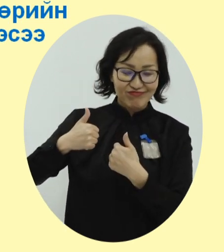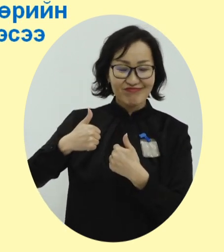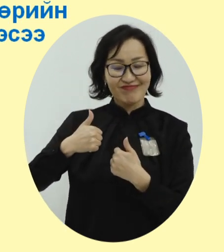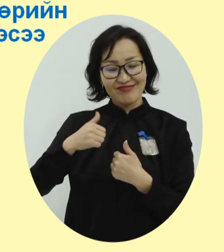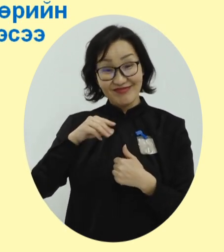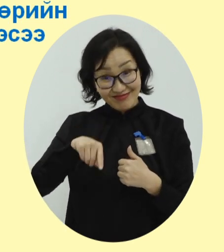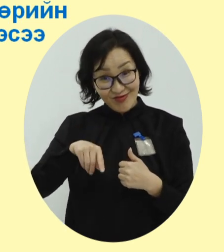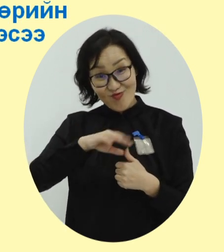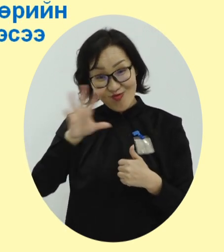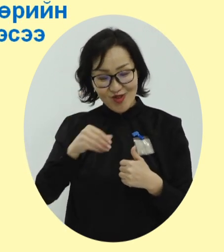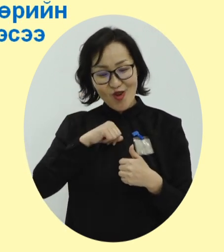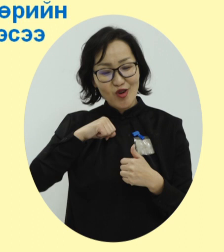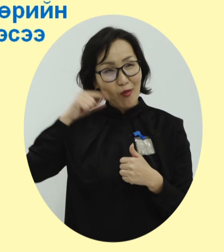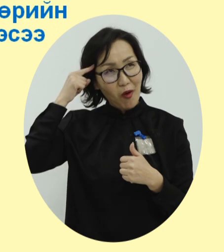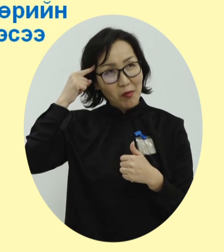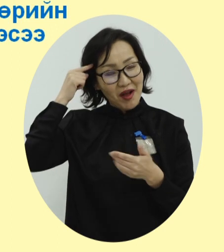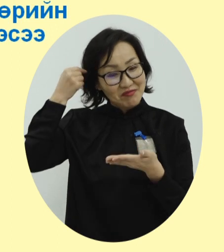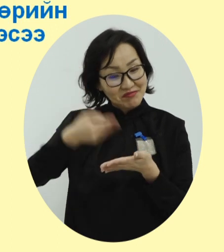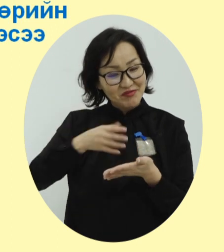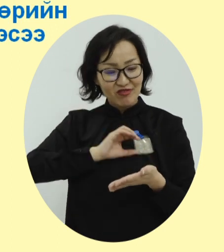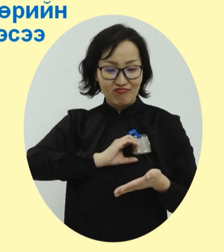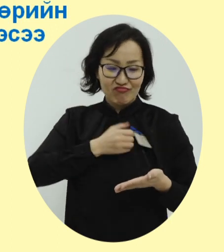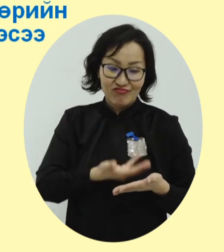өөрийн бодлоо чин сэтгэлээсээ бичсэн байна.